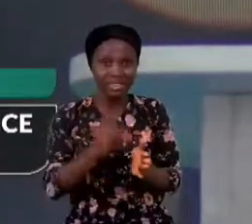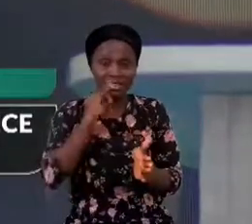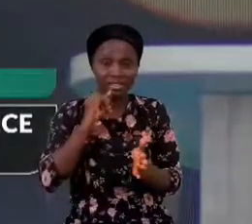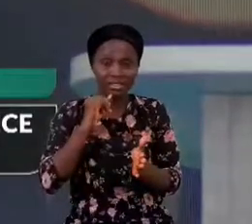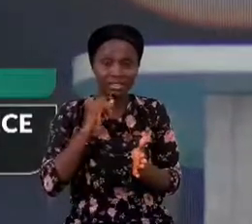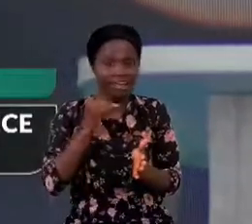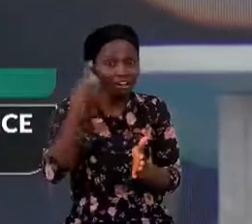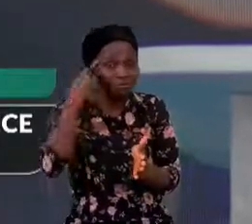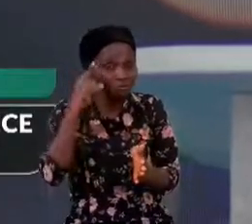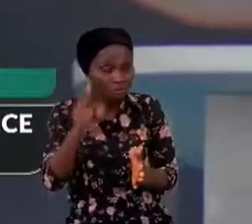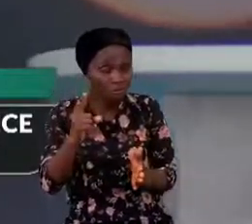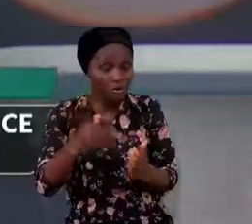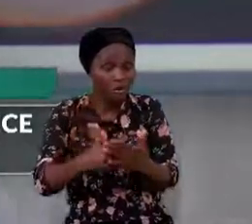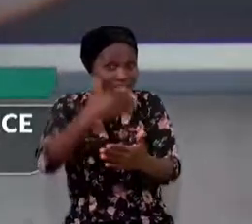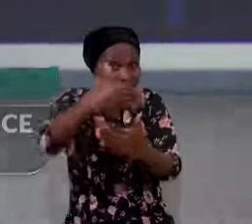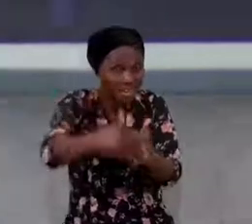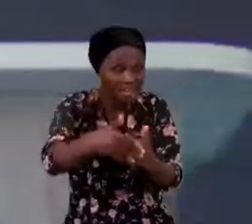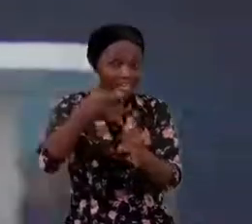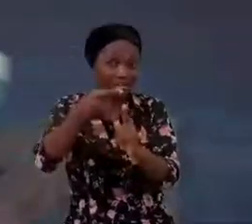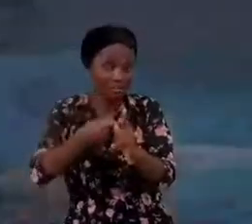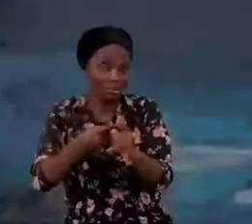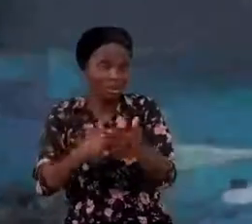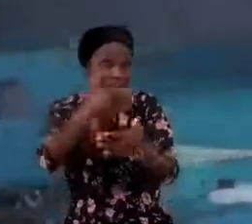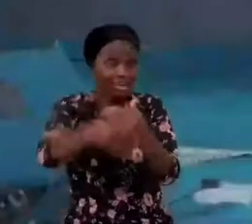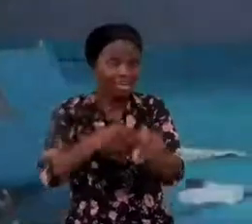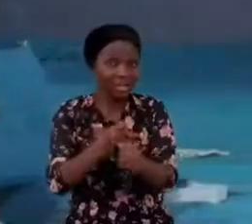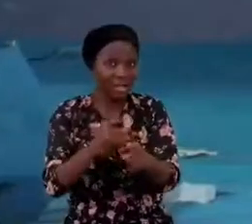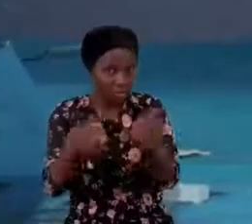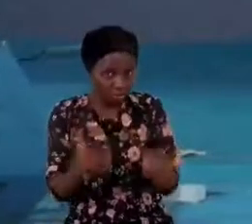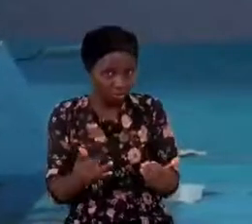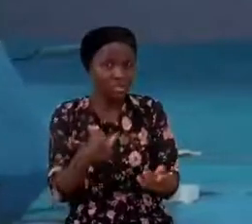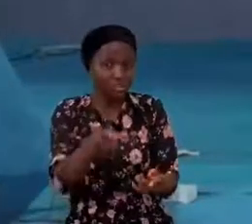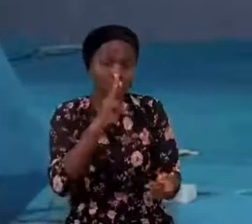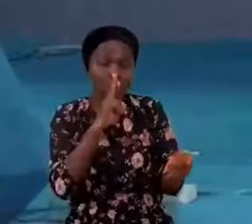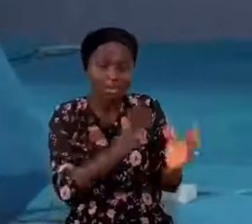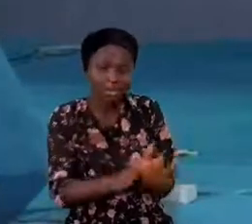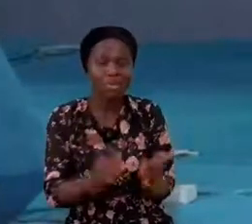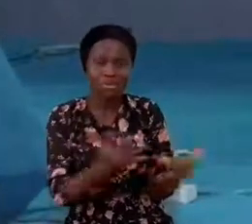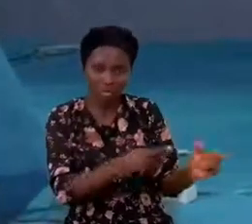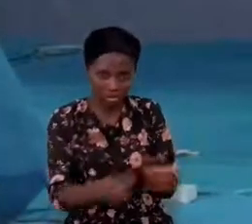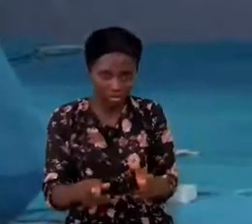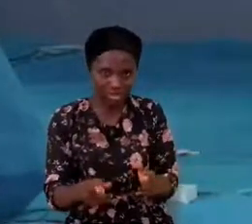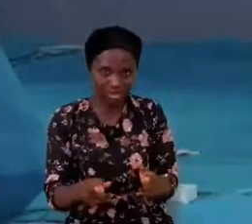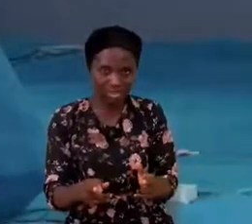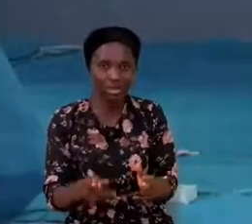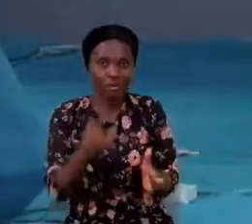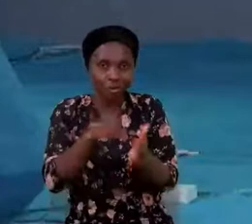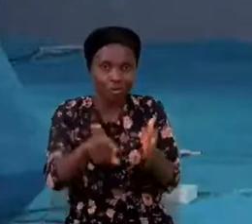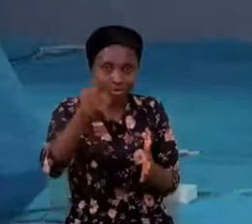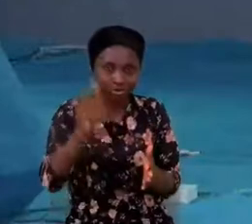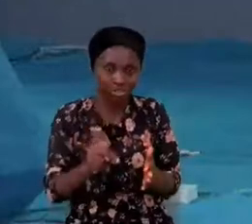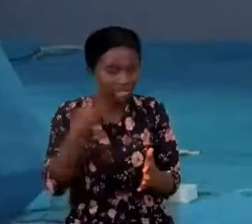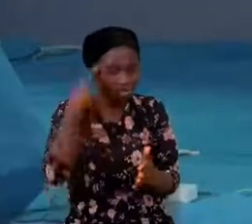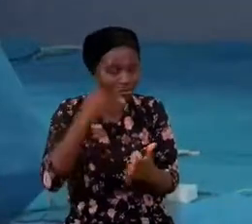prépares pour ce que tu feras l'année prochaine. Maintenant, tu as peut-être fini les études et tu veux